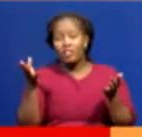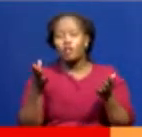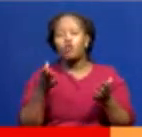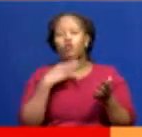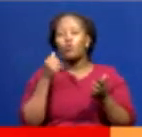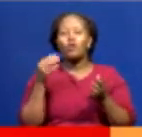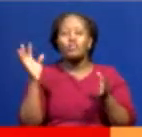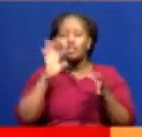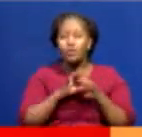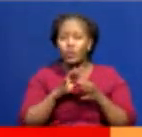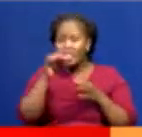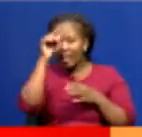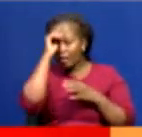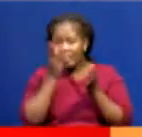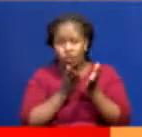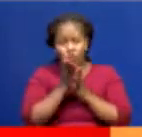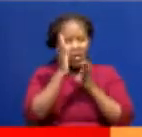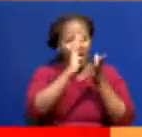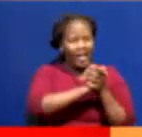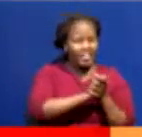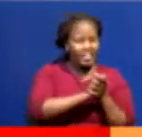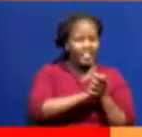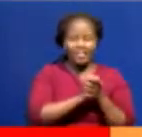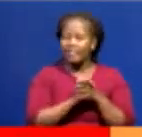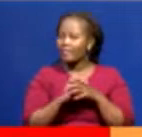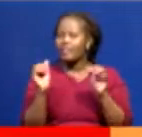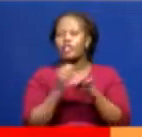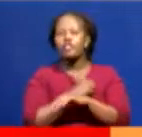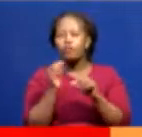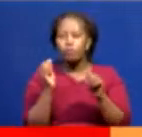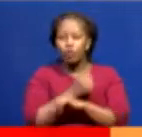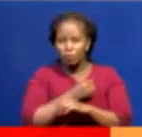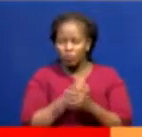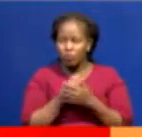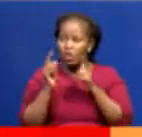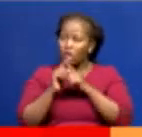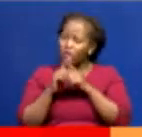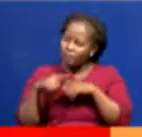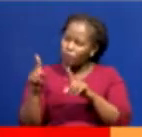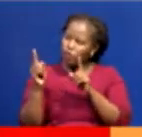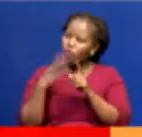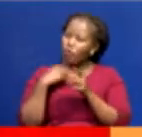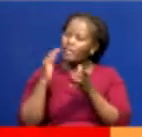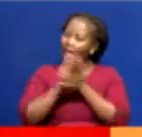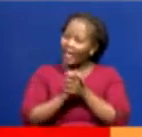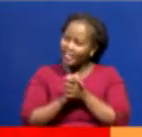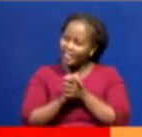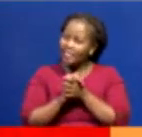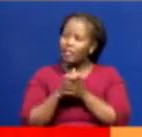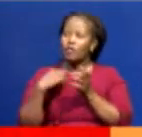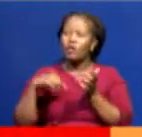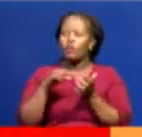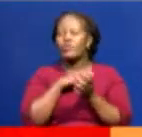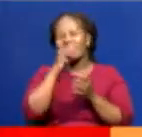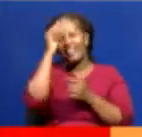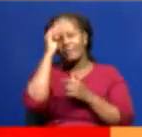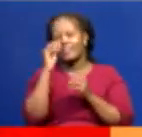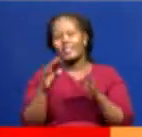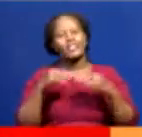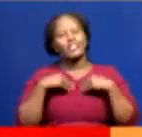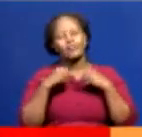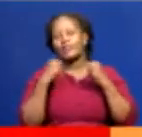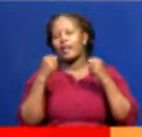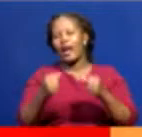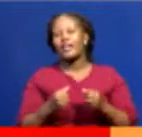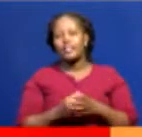katika serikali through handshake. Haiwezekani. Na wao wanasukuma wanataka handshake. Na sisi tunasema haiwezekani. Kwa hivyo kama